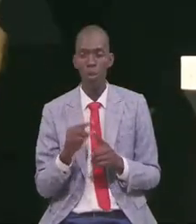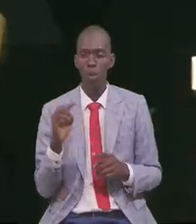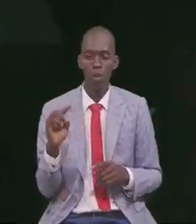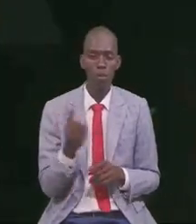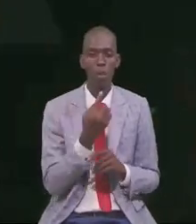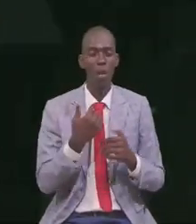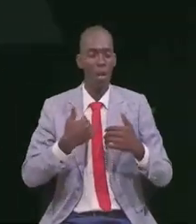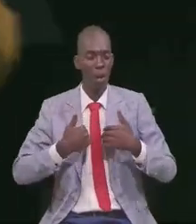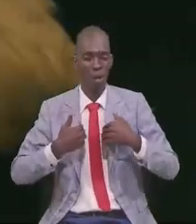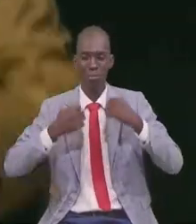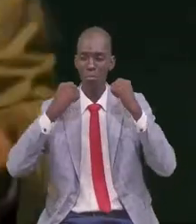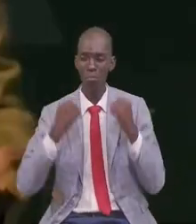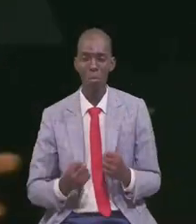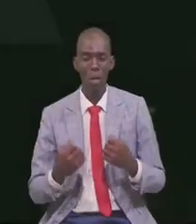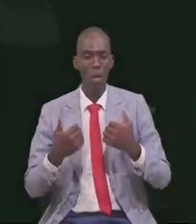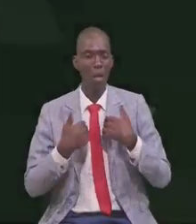sa parole seule